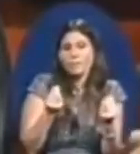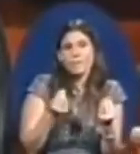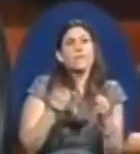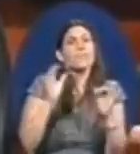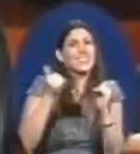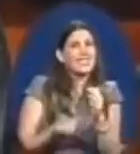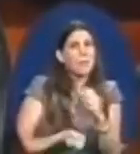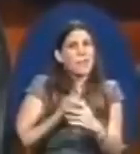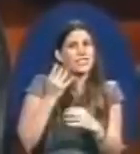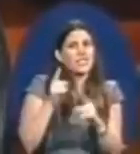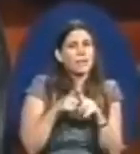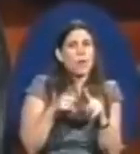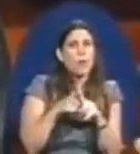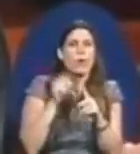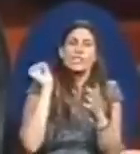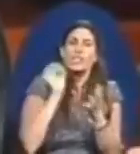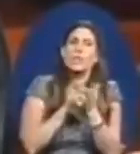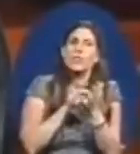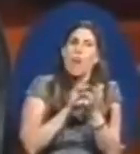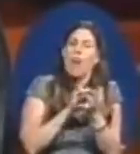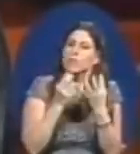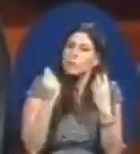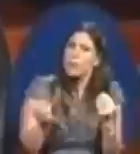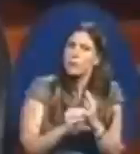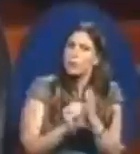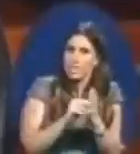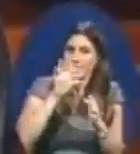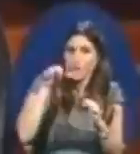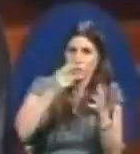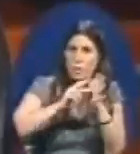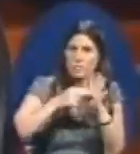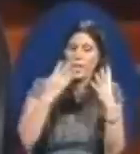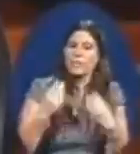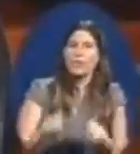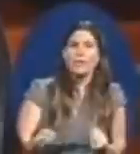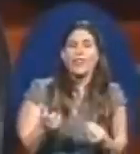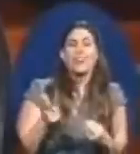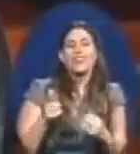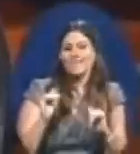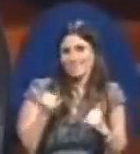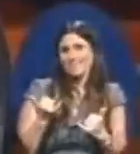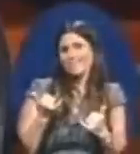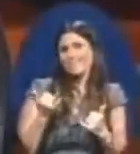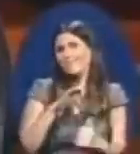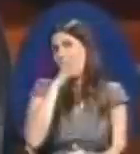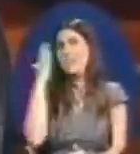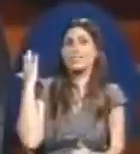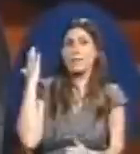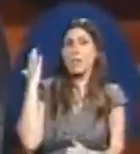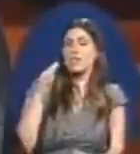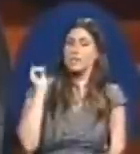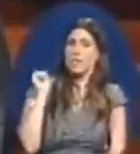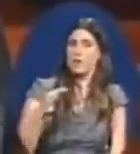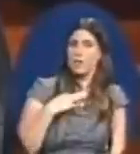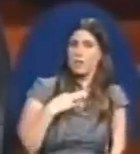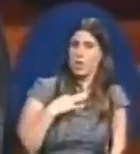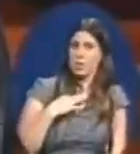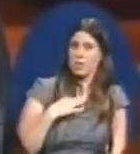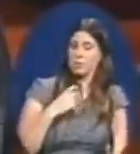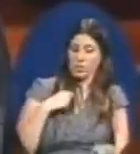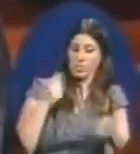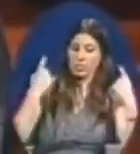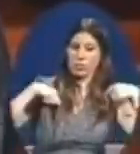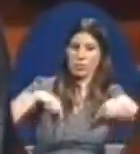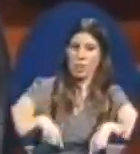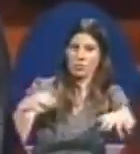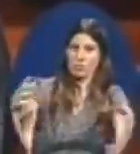כן מייצר איזושהי נקודת זינוק טובה להיות פוליטיקאי טוב, אבל אין ספק שעכשיו זאת תגזמה, והחובה שלי, בתור